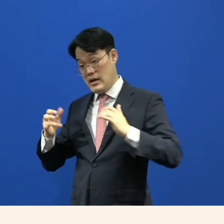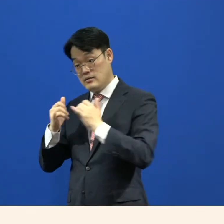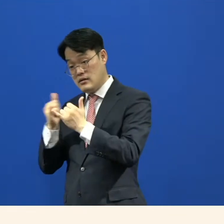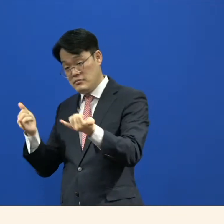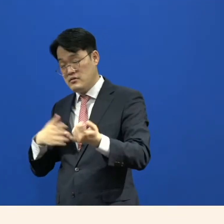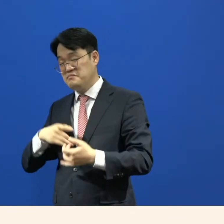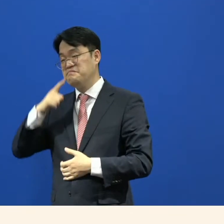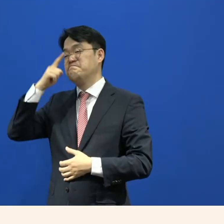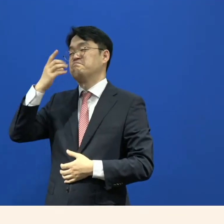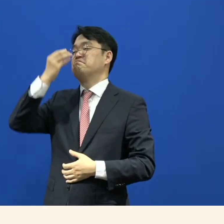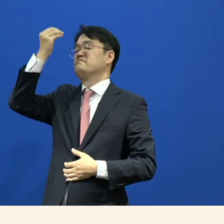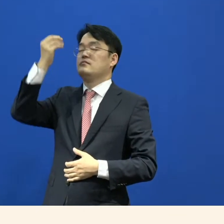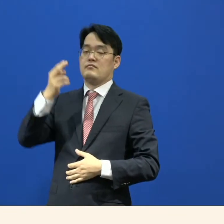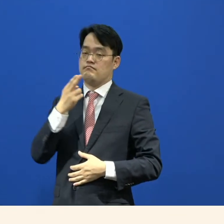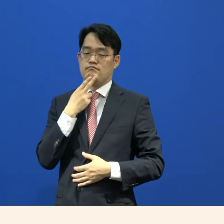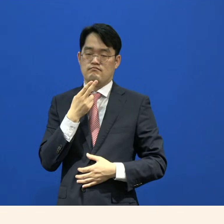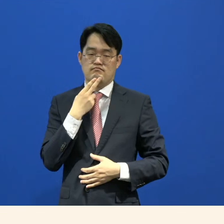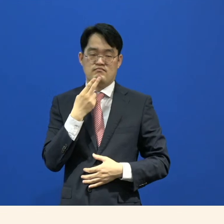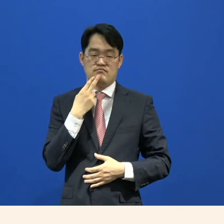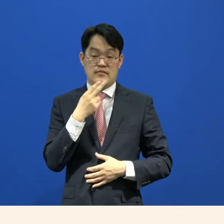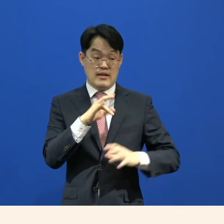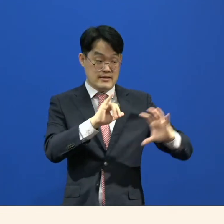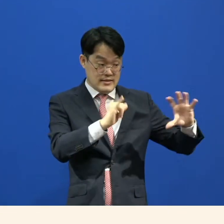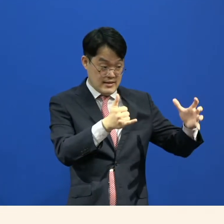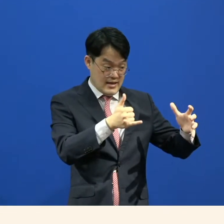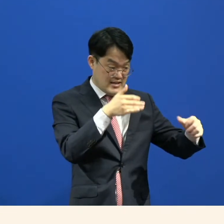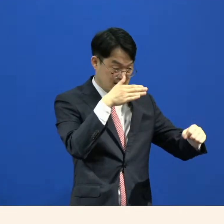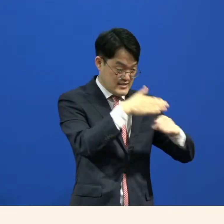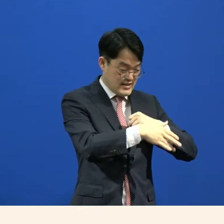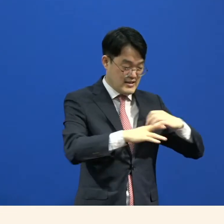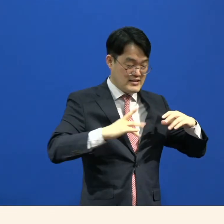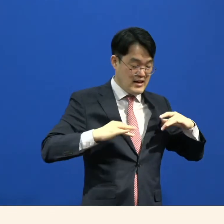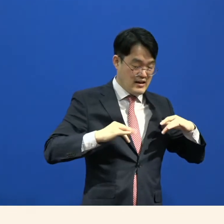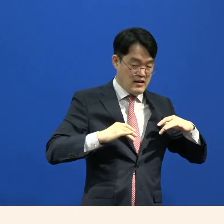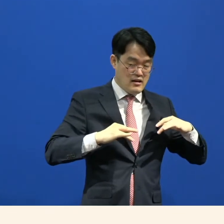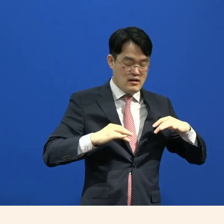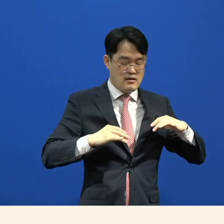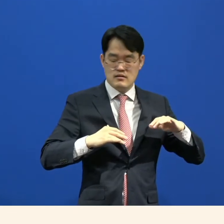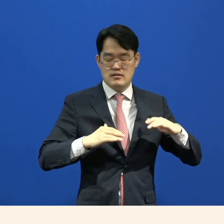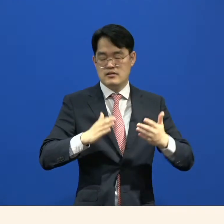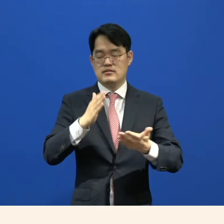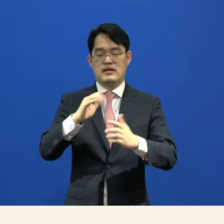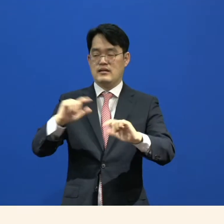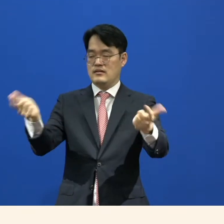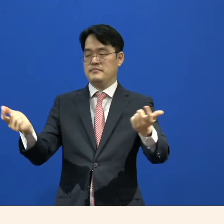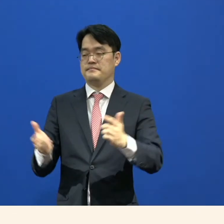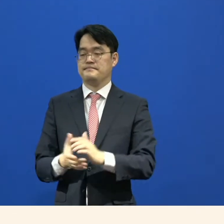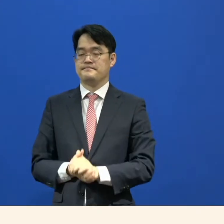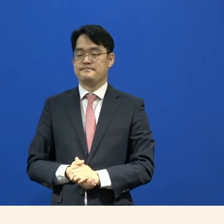빠지지 않습니다. 세상적인 자랑에 치우치지 않습니다.